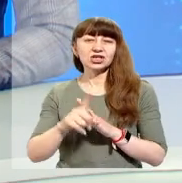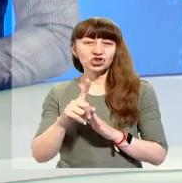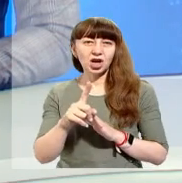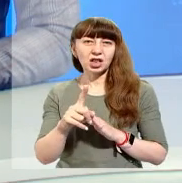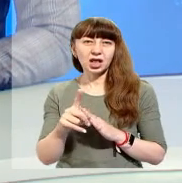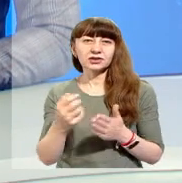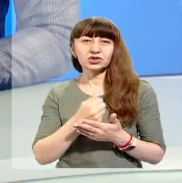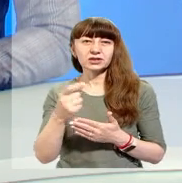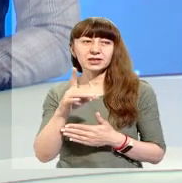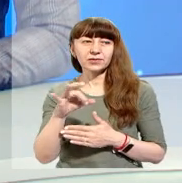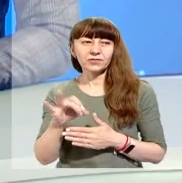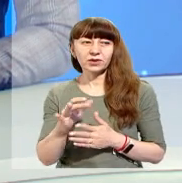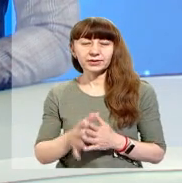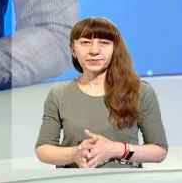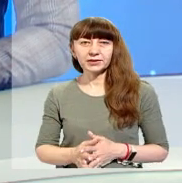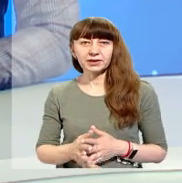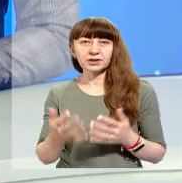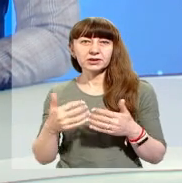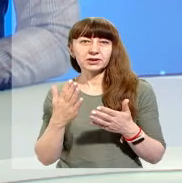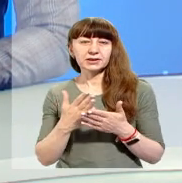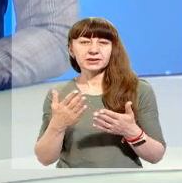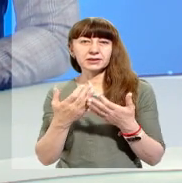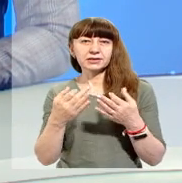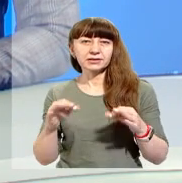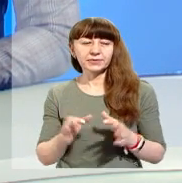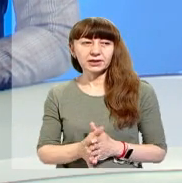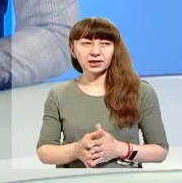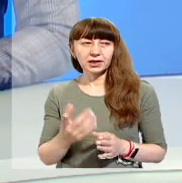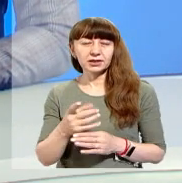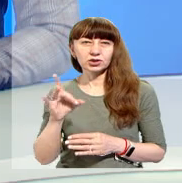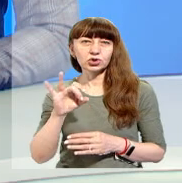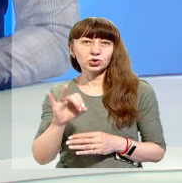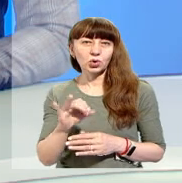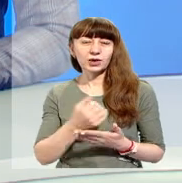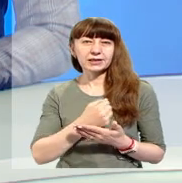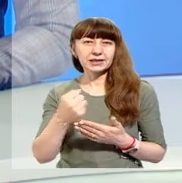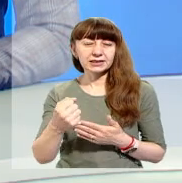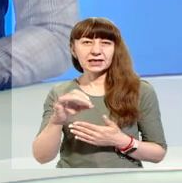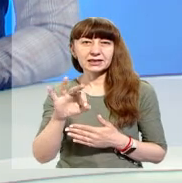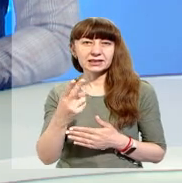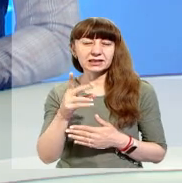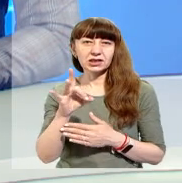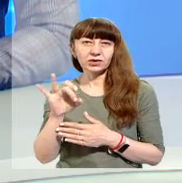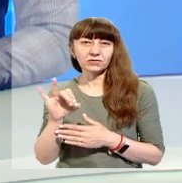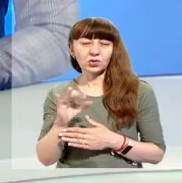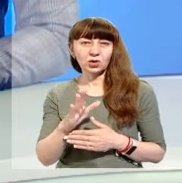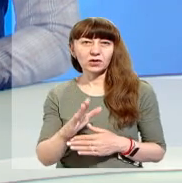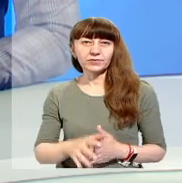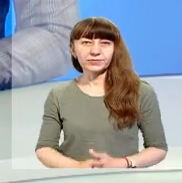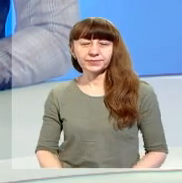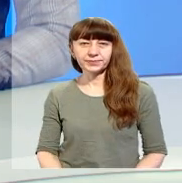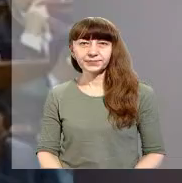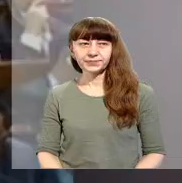Ендеше ұлттық рәміздеріміздің тарихы, мән-мағынасы туралы және рәміздерге қатысты әсерлі сәттер жайлы келесі материалда кеңірек